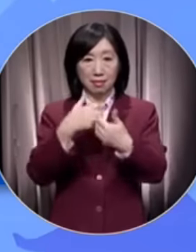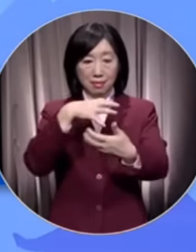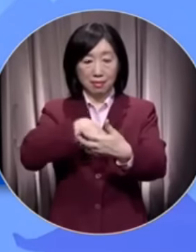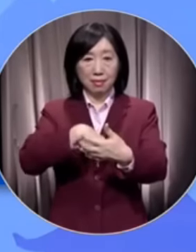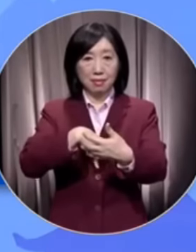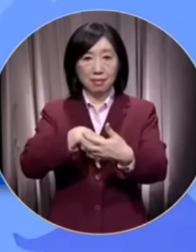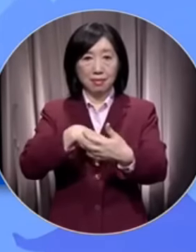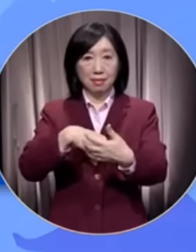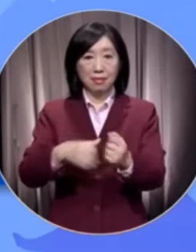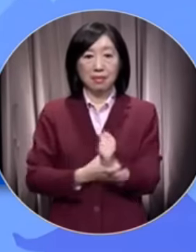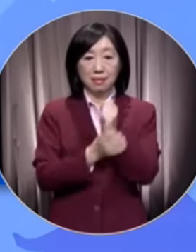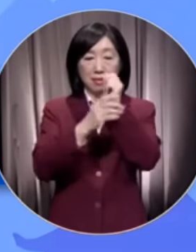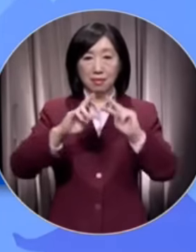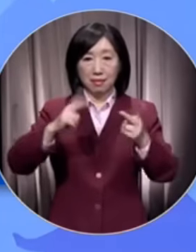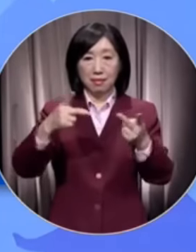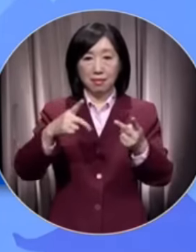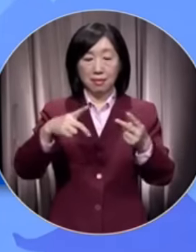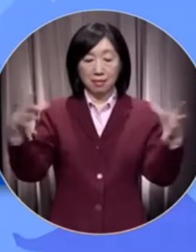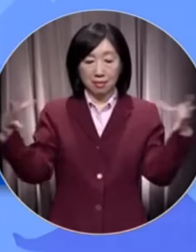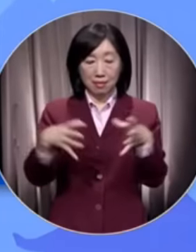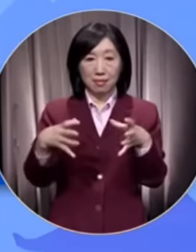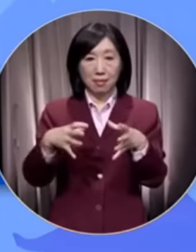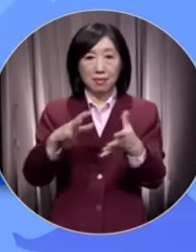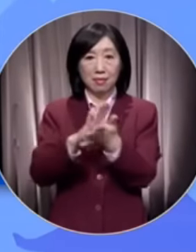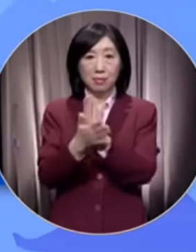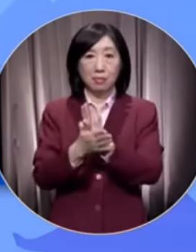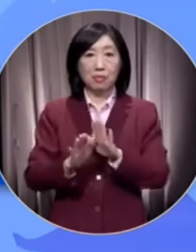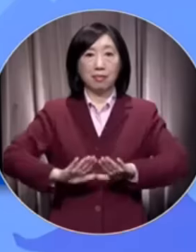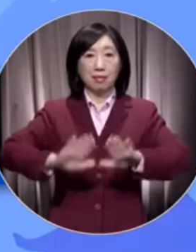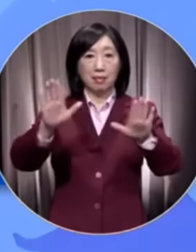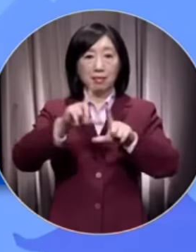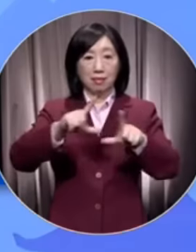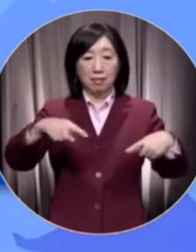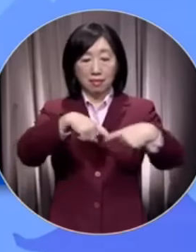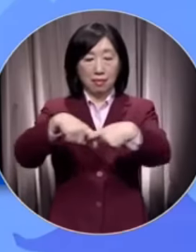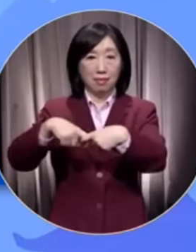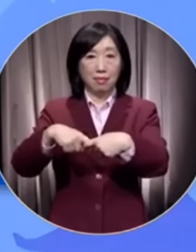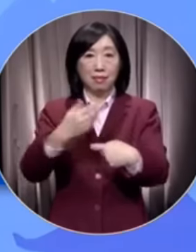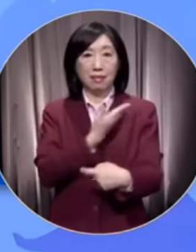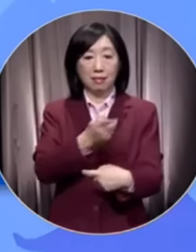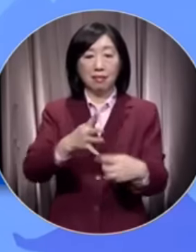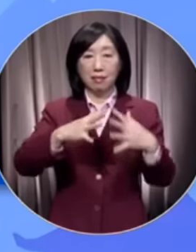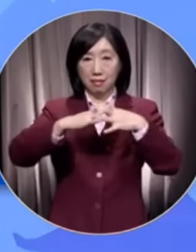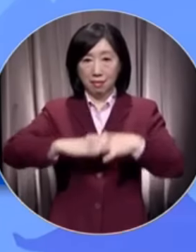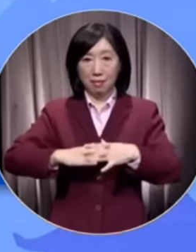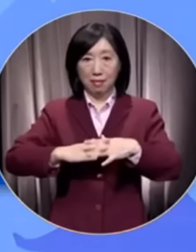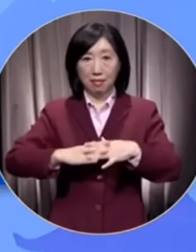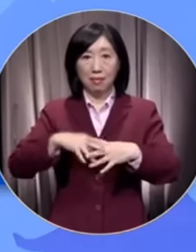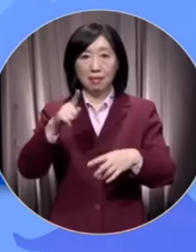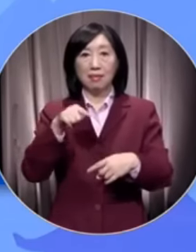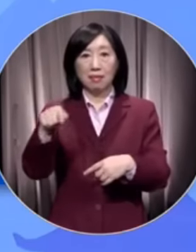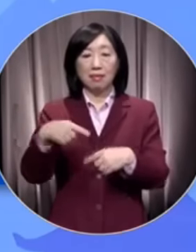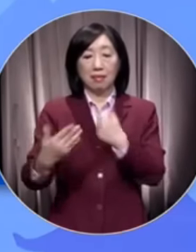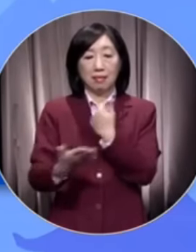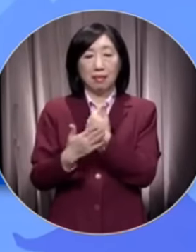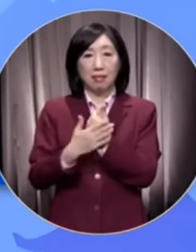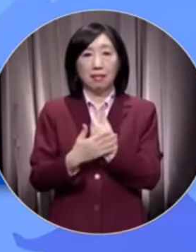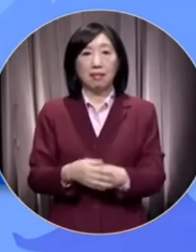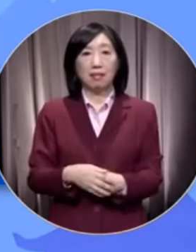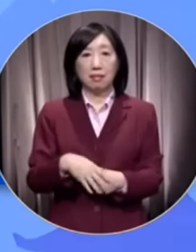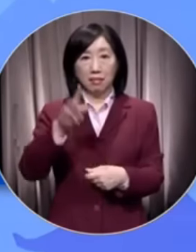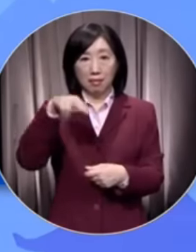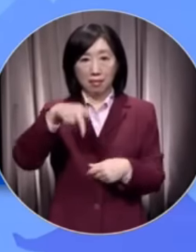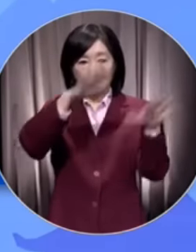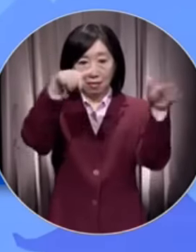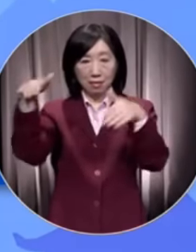所有支持改革的力量，组成进步大联盟，让稳定的多数成为执政的后盾。我也会广纳